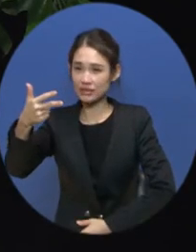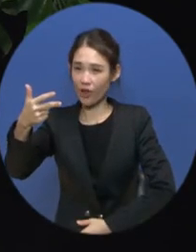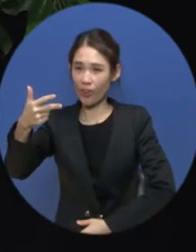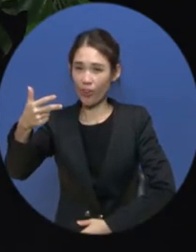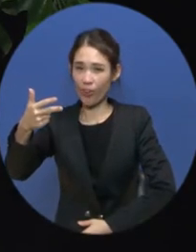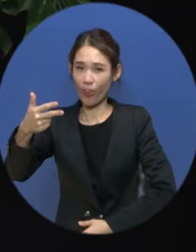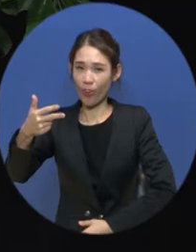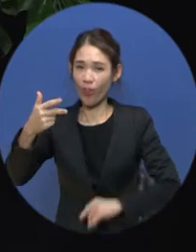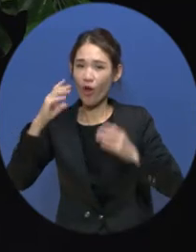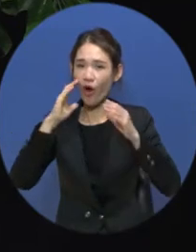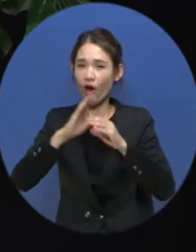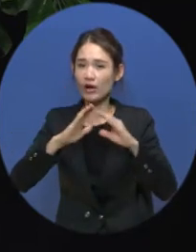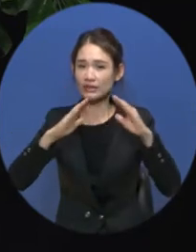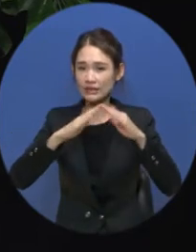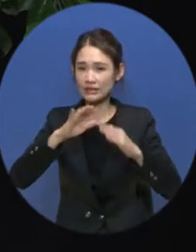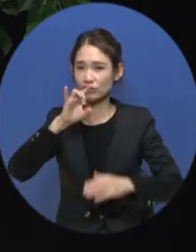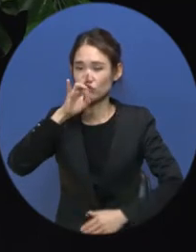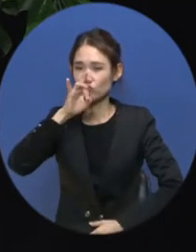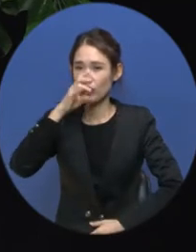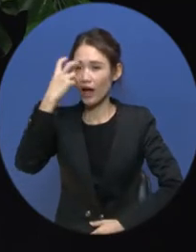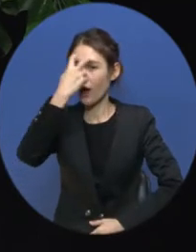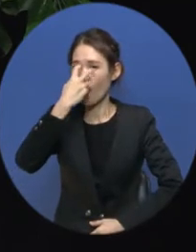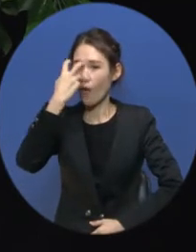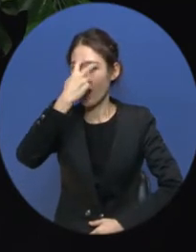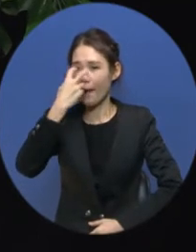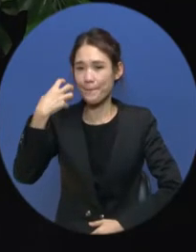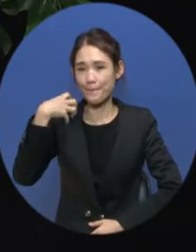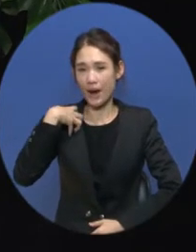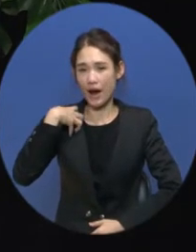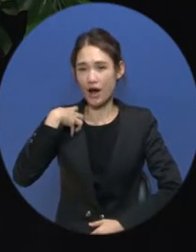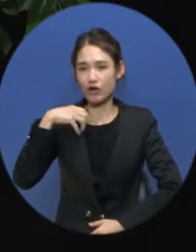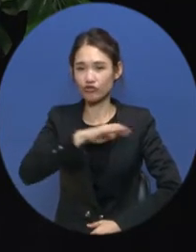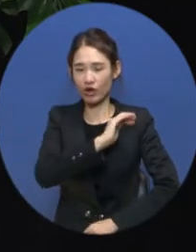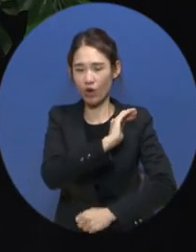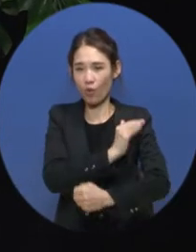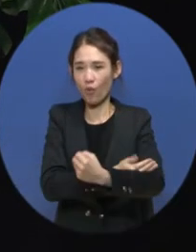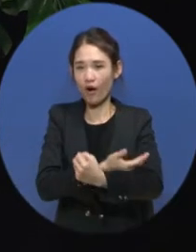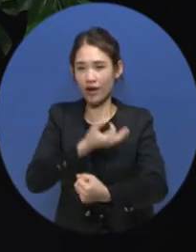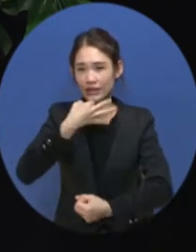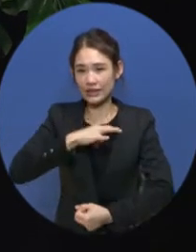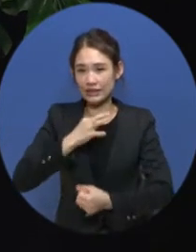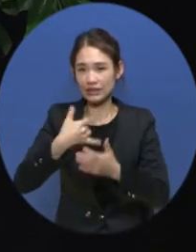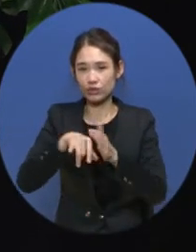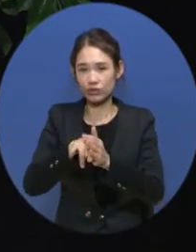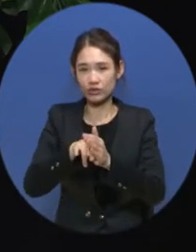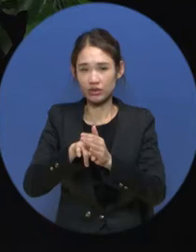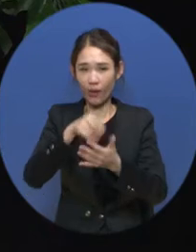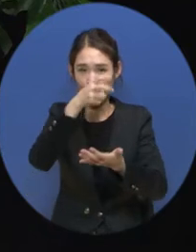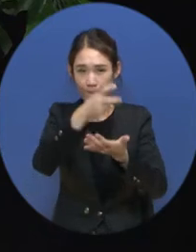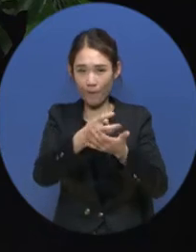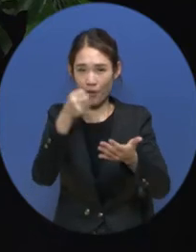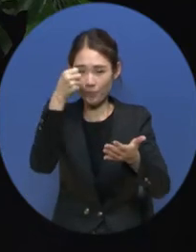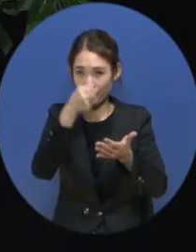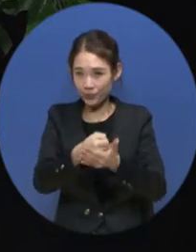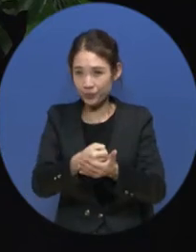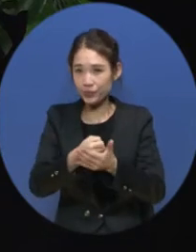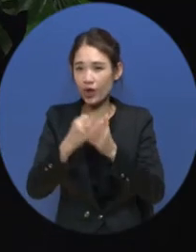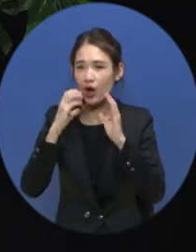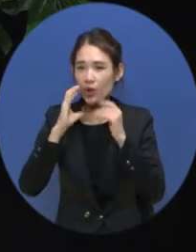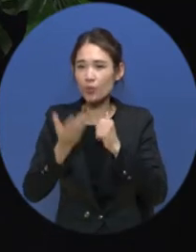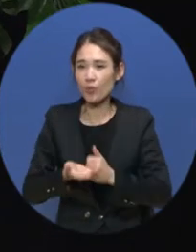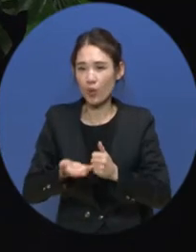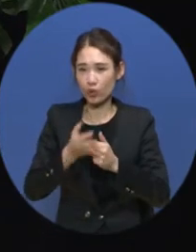어린이집들을 중앙에서 관리하면서 우리의 권익을 위해서 법률이랄지 그다음에 여러 가지